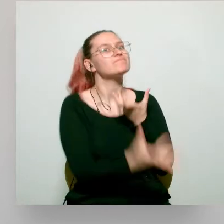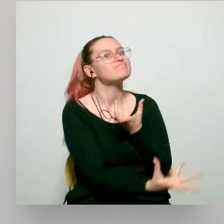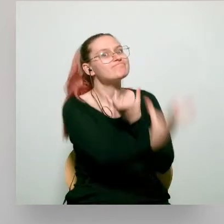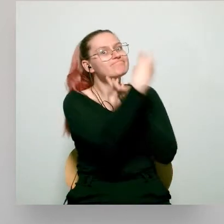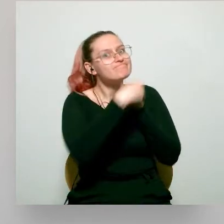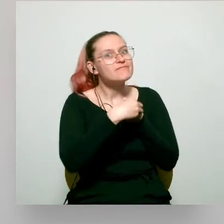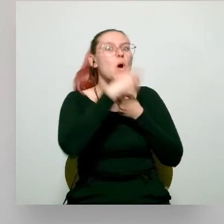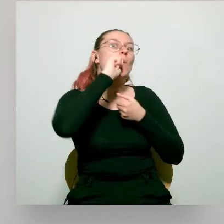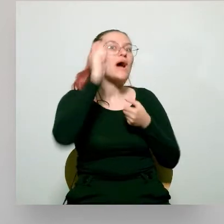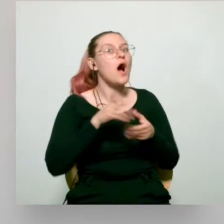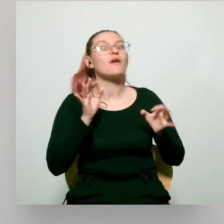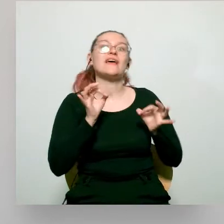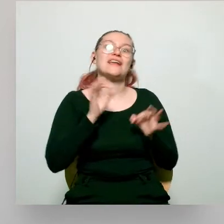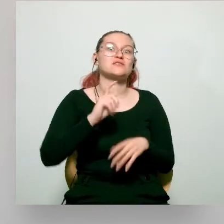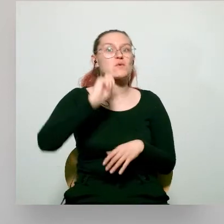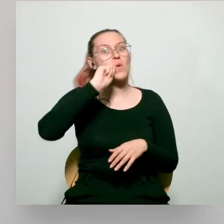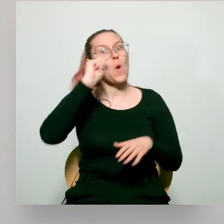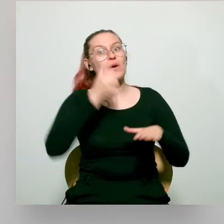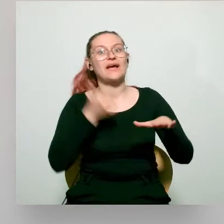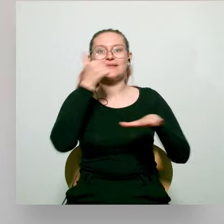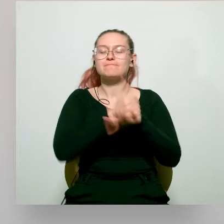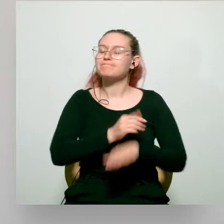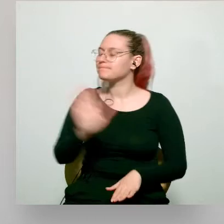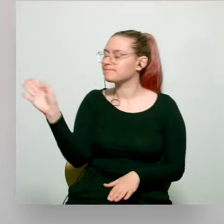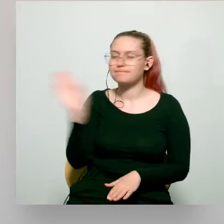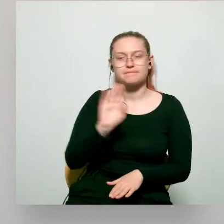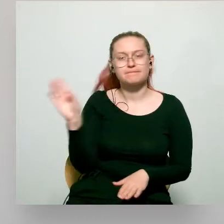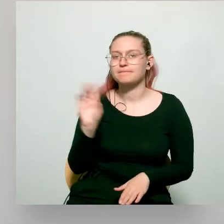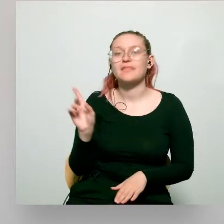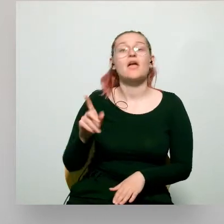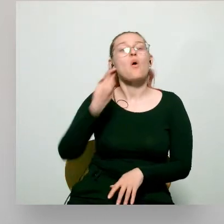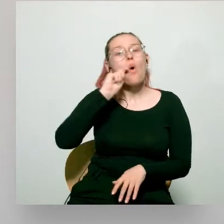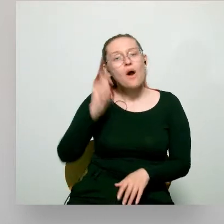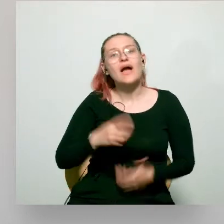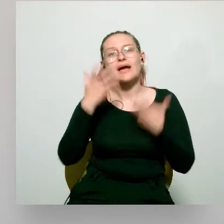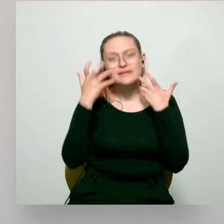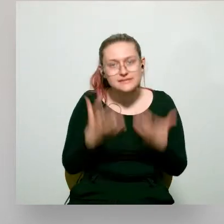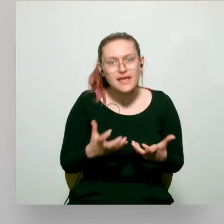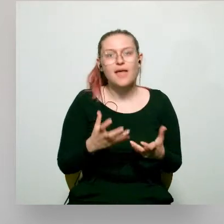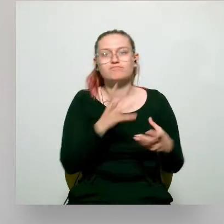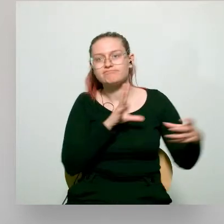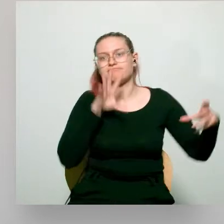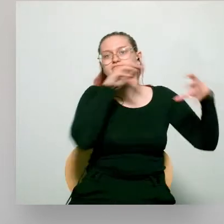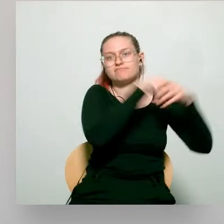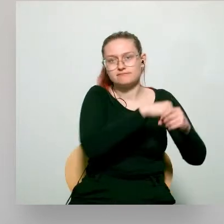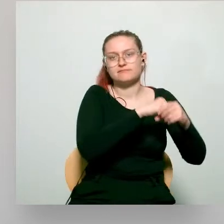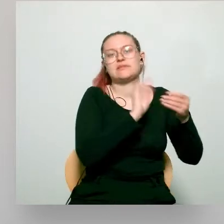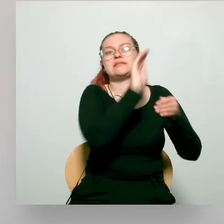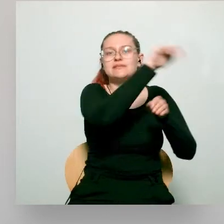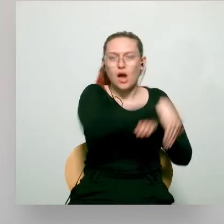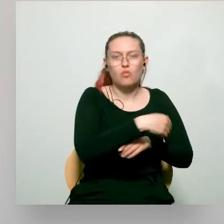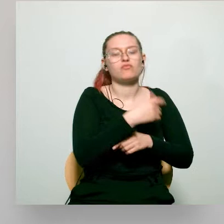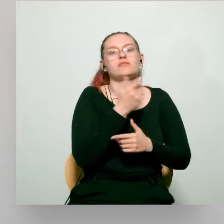tylko że właśnie chcą kontynuować ten swój marsz na zachód i być normalnym społeczeństwem zachodnim. Ale no właśnie, jakie